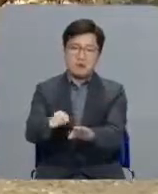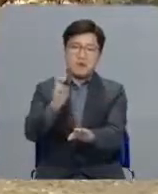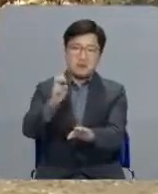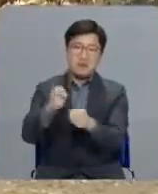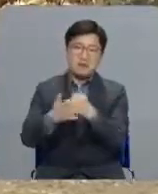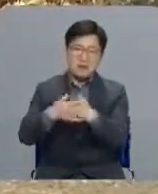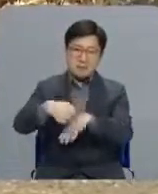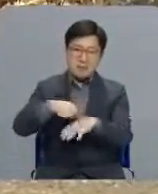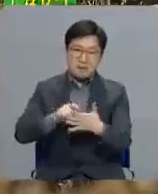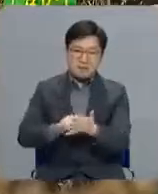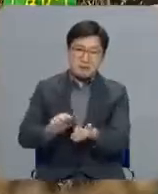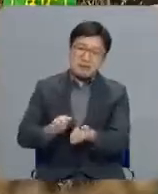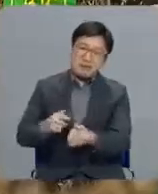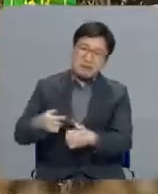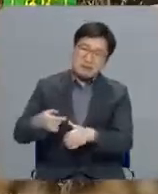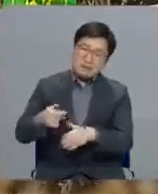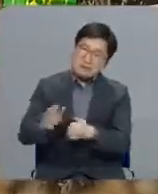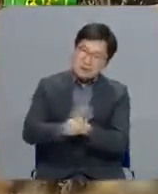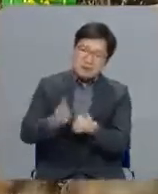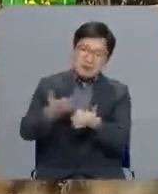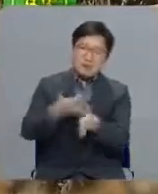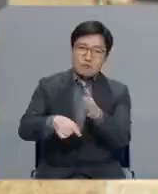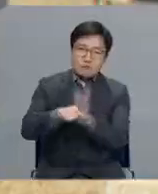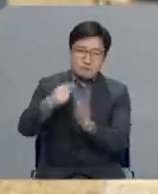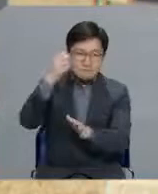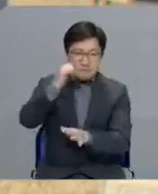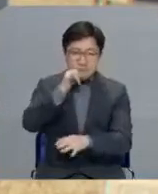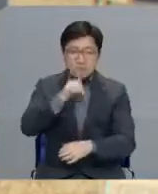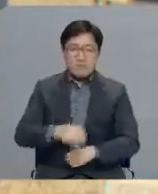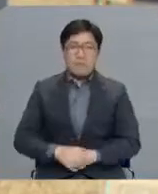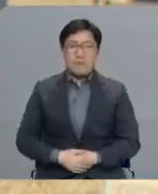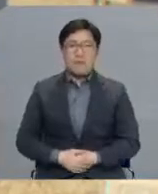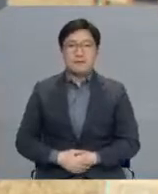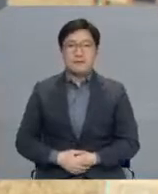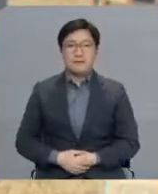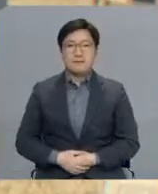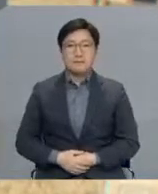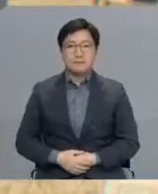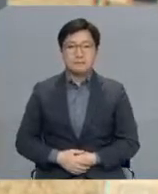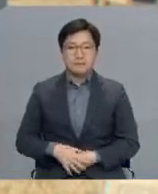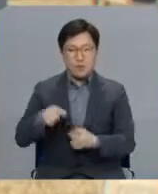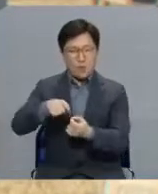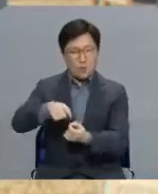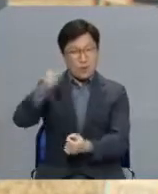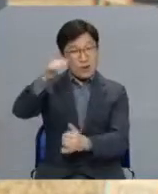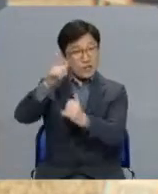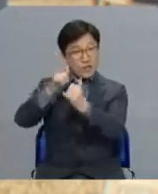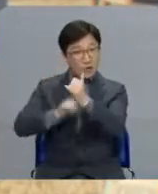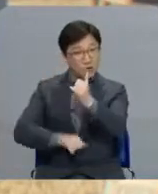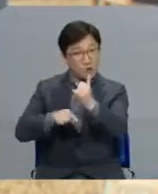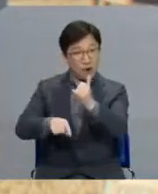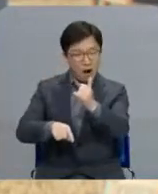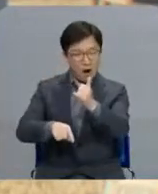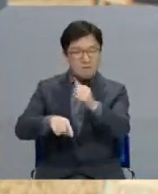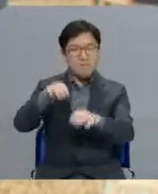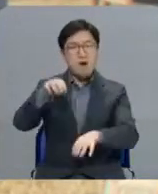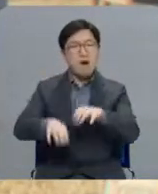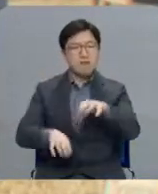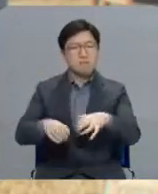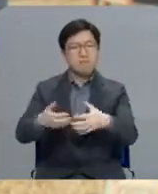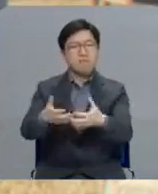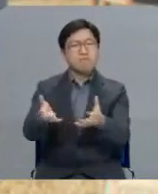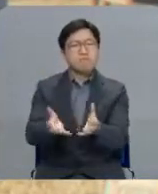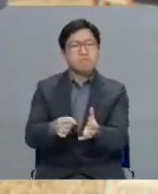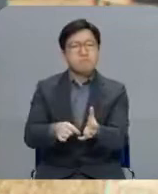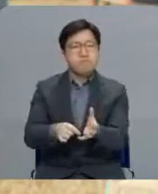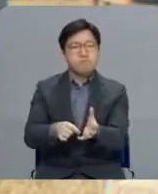위로하기 위해 잊지 않으려 노력합니다. 저는 되묻고 싶더라고요. 이렇게 오랫동안 살아왔던 마을